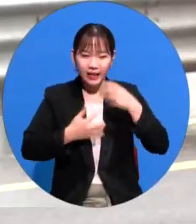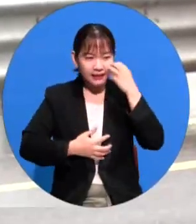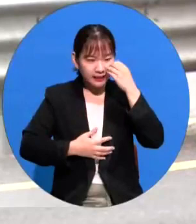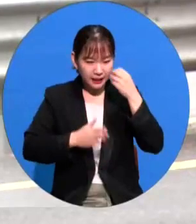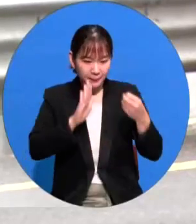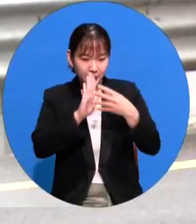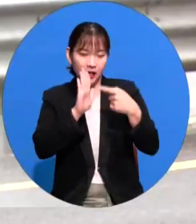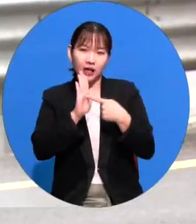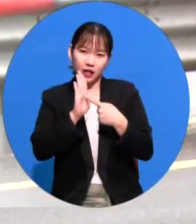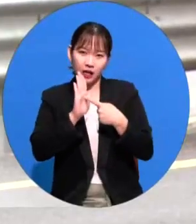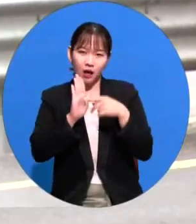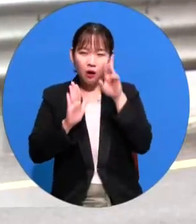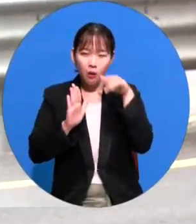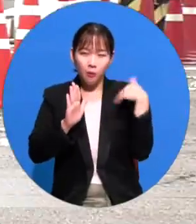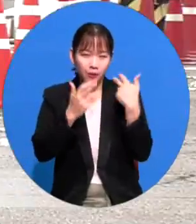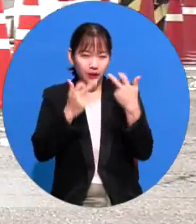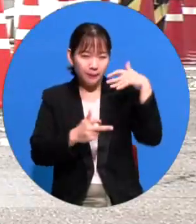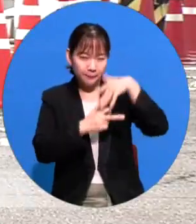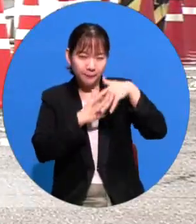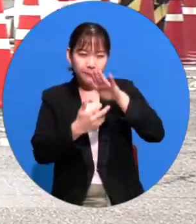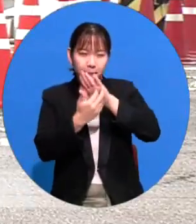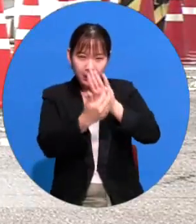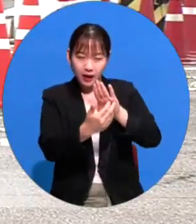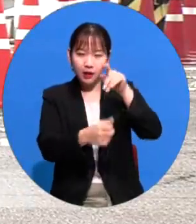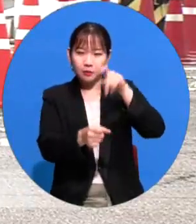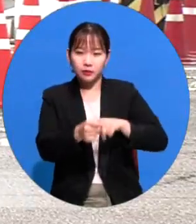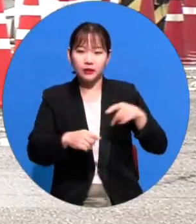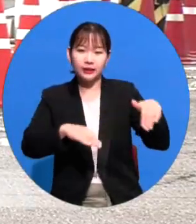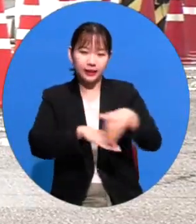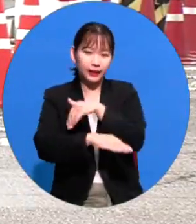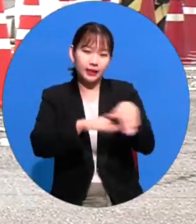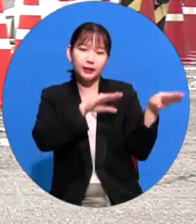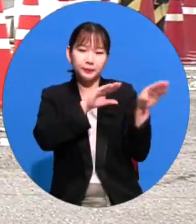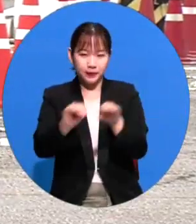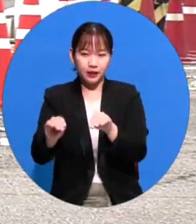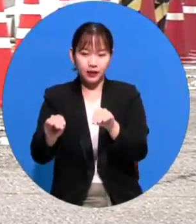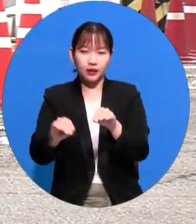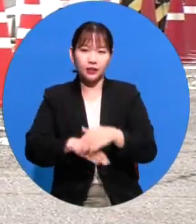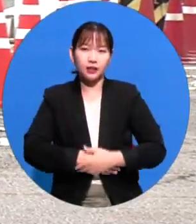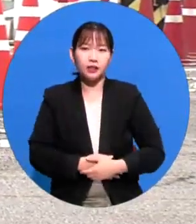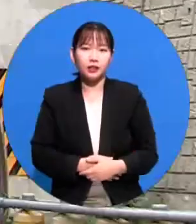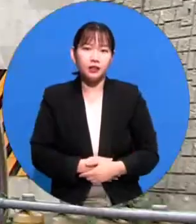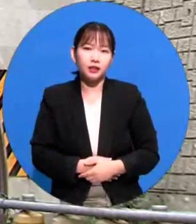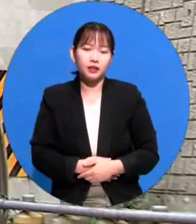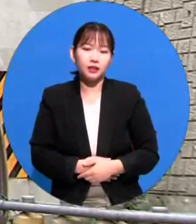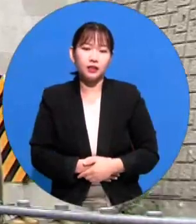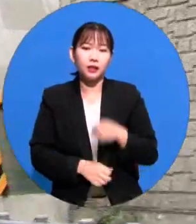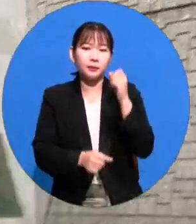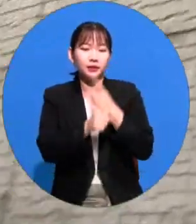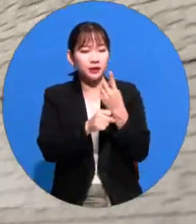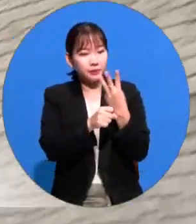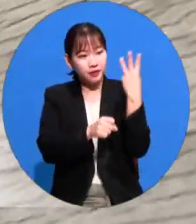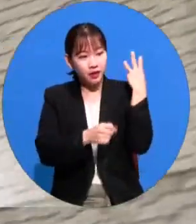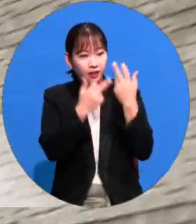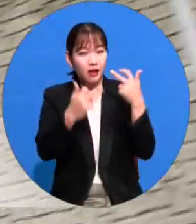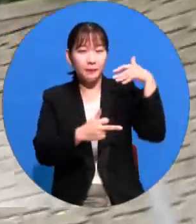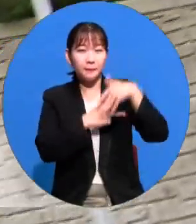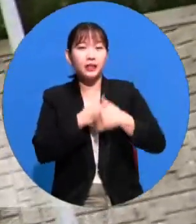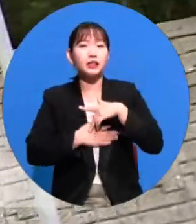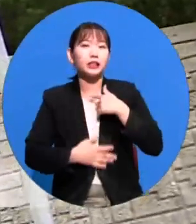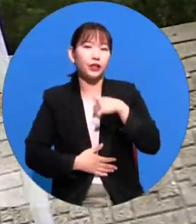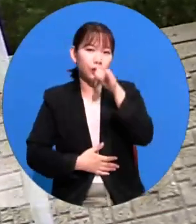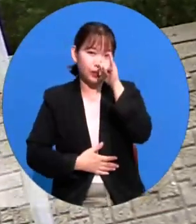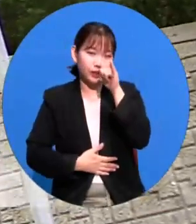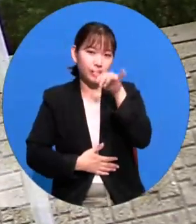나타나 혹시 모를 산사태 피해를 막고자 통행이 전면 통제됐습니다. 이미 3년 전에도 산사태가 났던